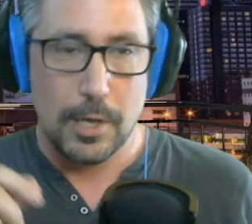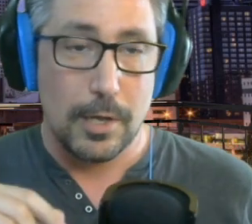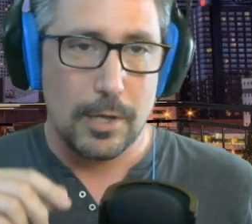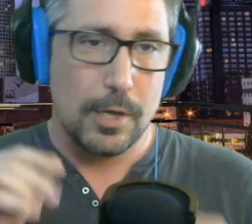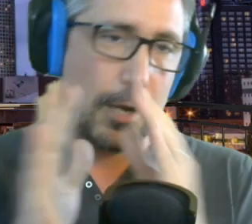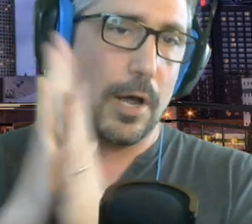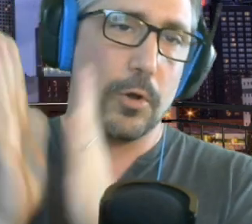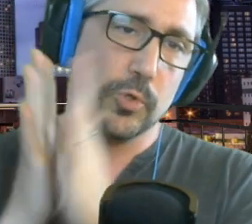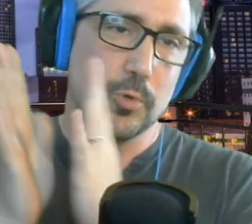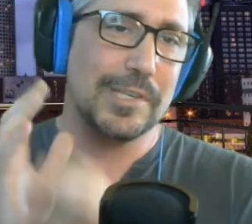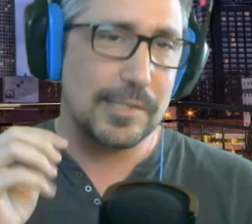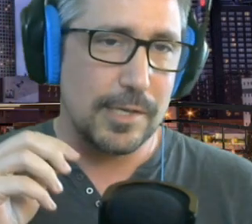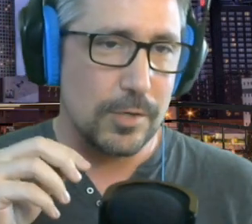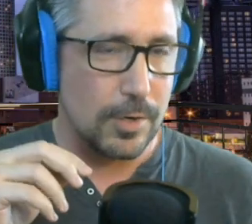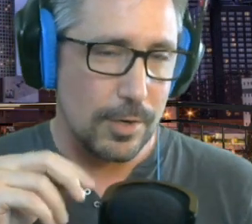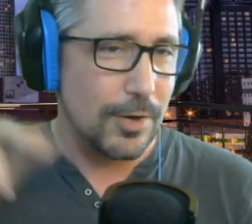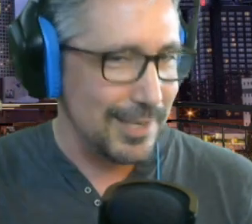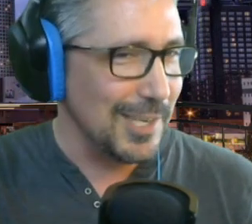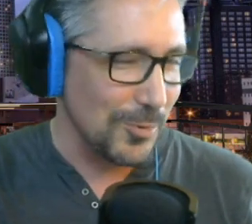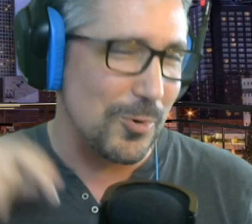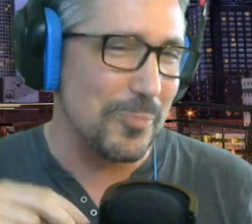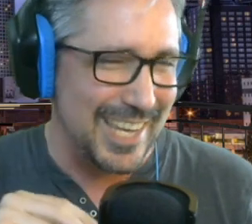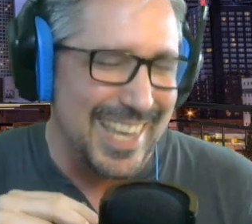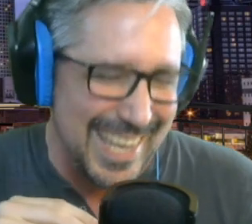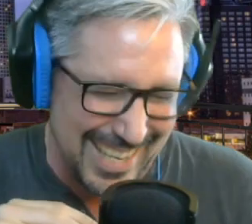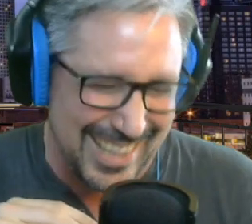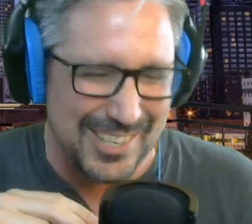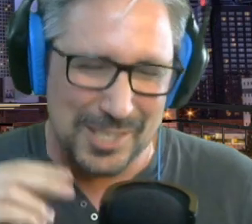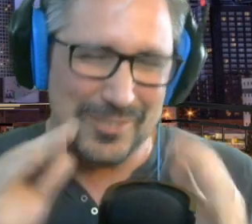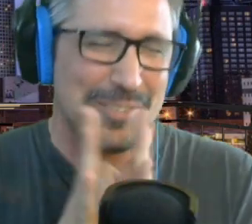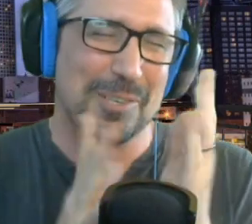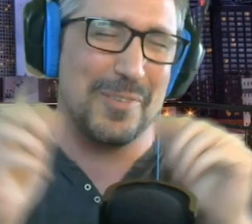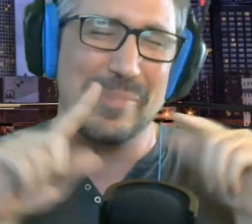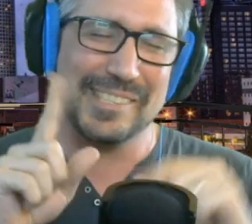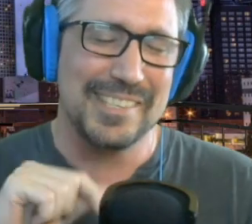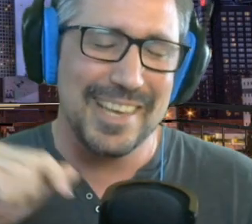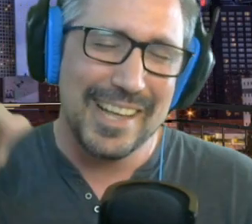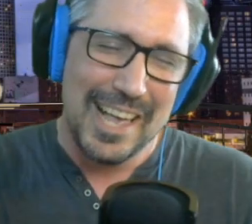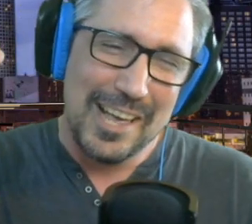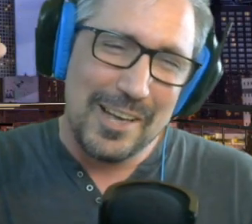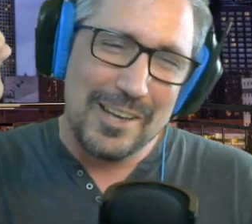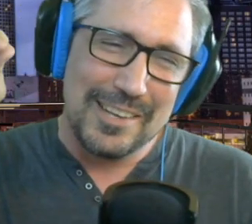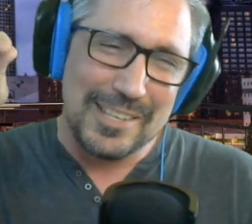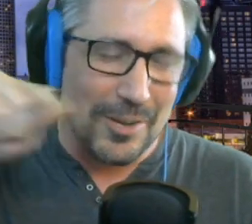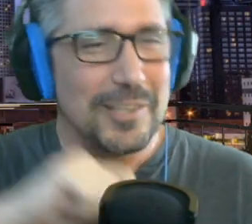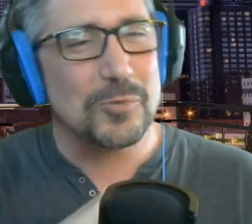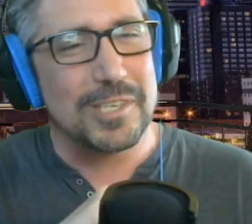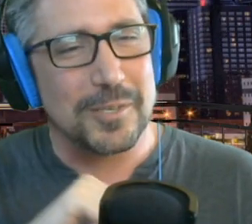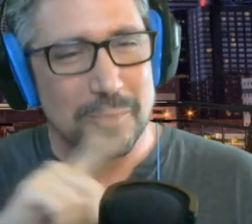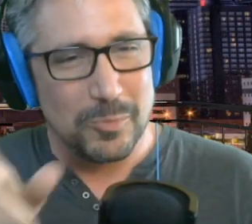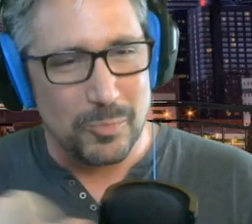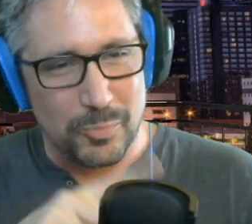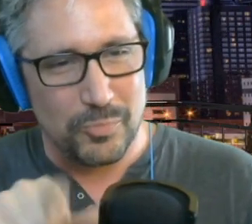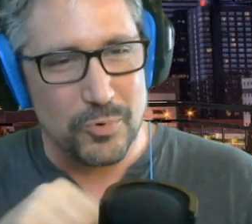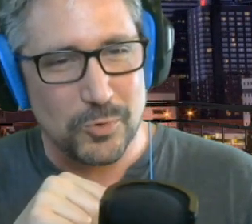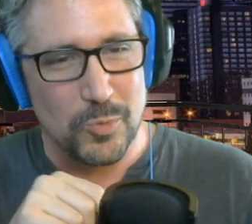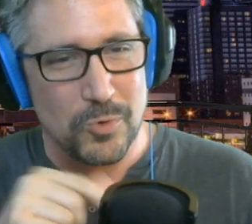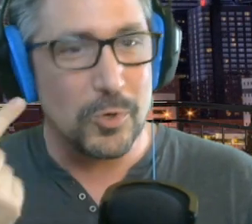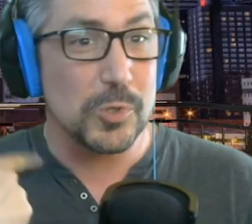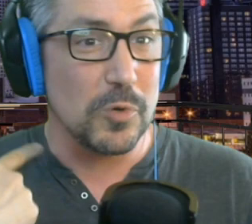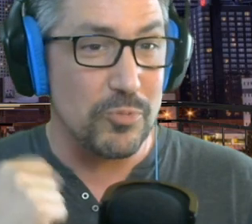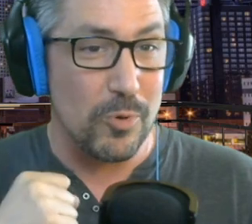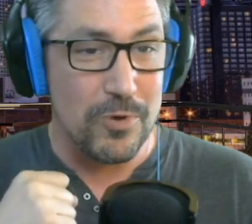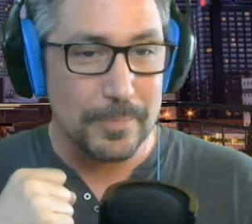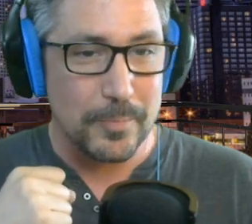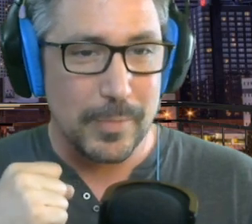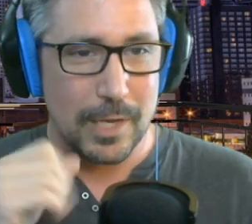disais. Alors ceux qui signent, ils ont compris, donc je vais pas signer. Il y aura des sous-titres pour tout le